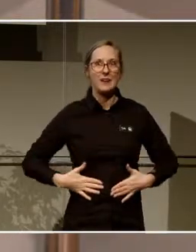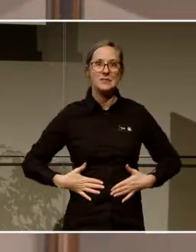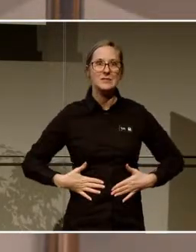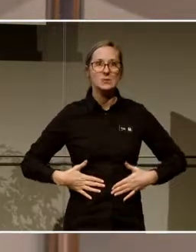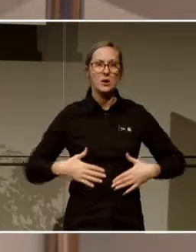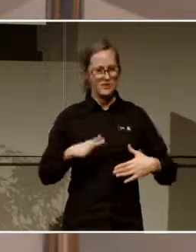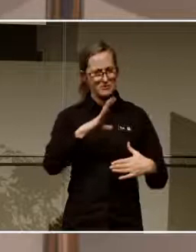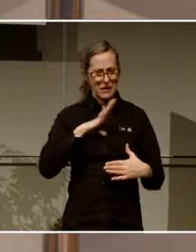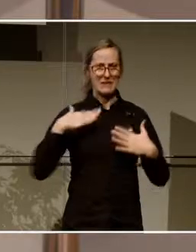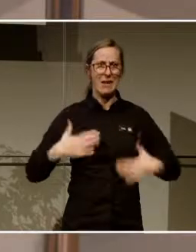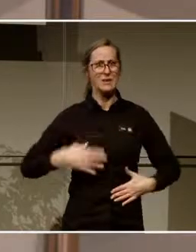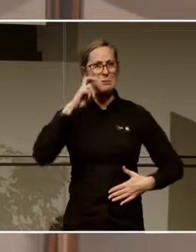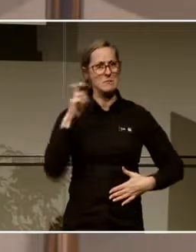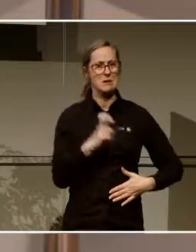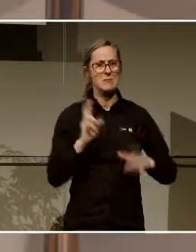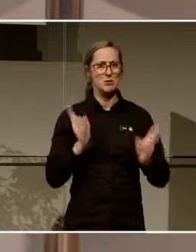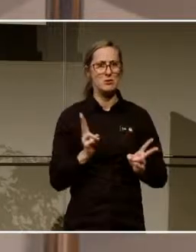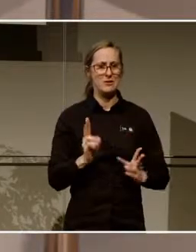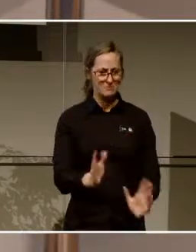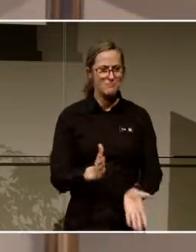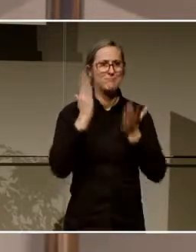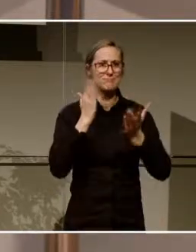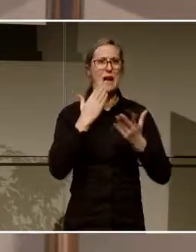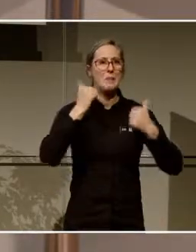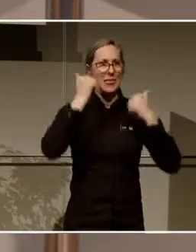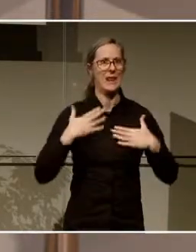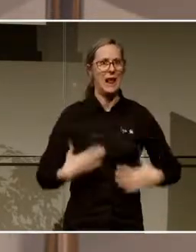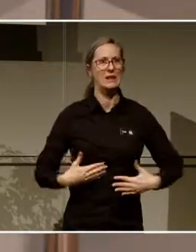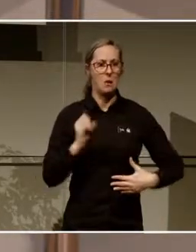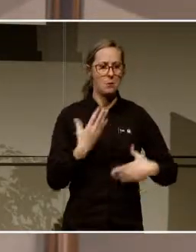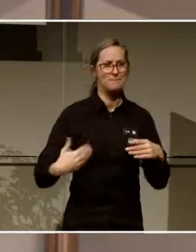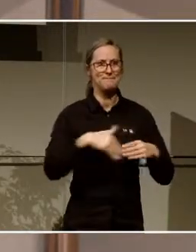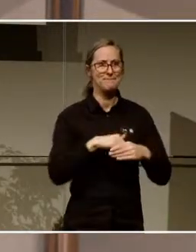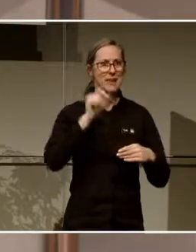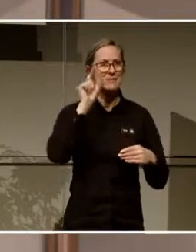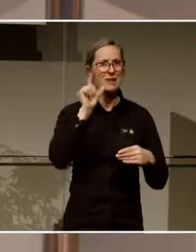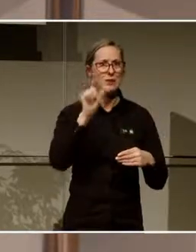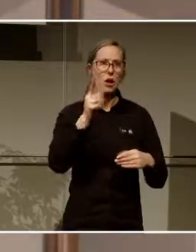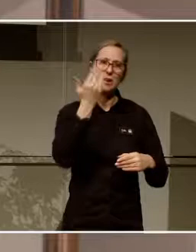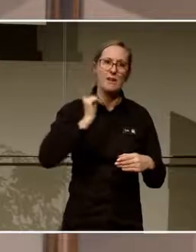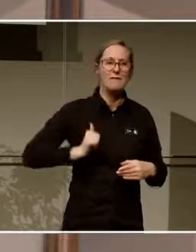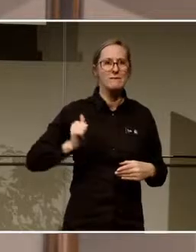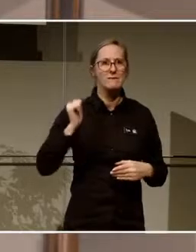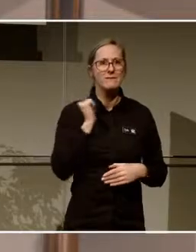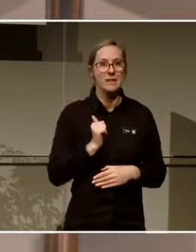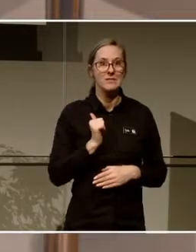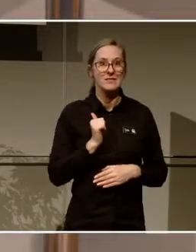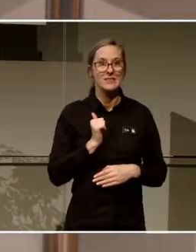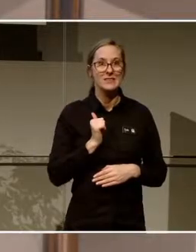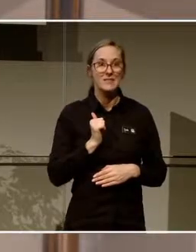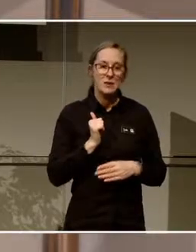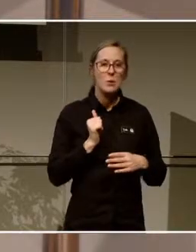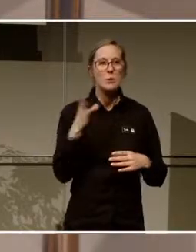finns hälsoaspekter, det är hälsofrämjande också. Att lära sig använda internet och på så sätt ha